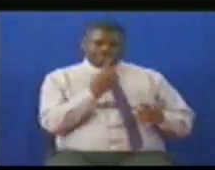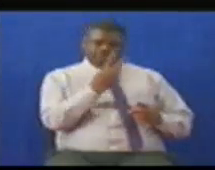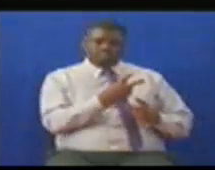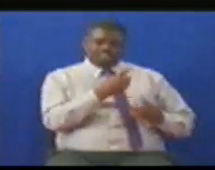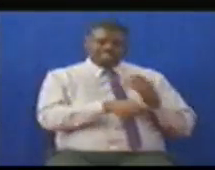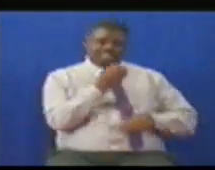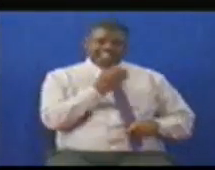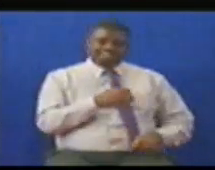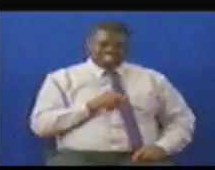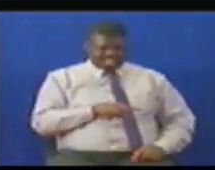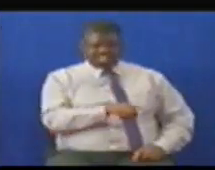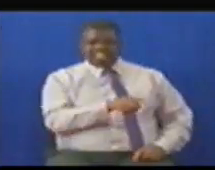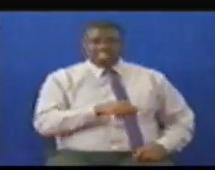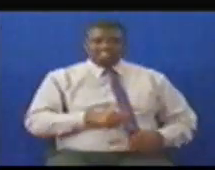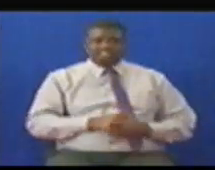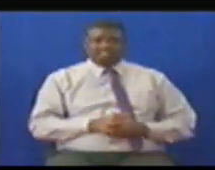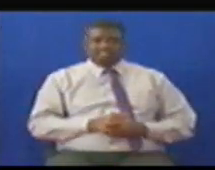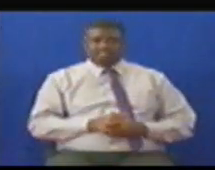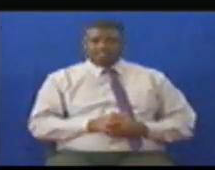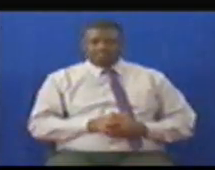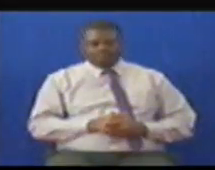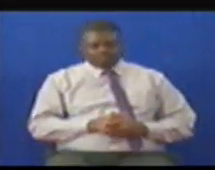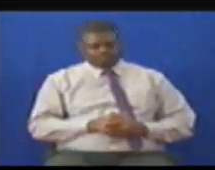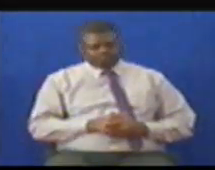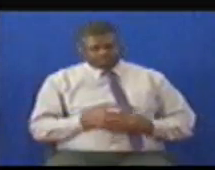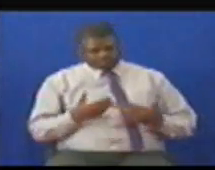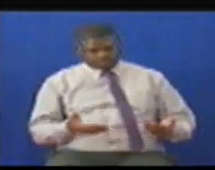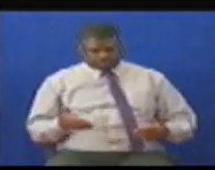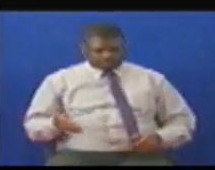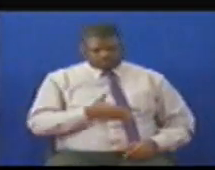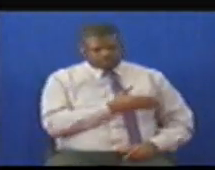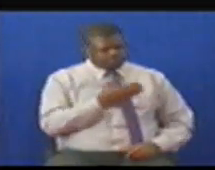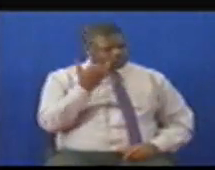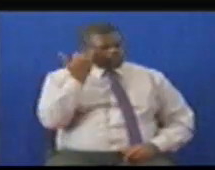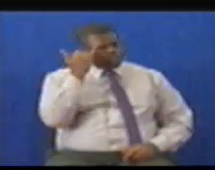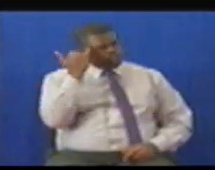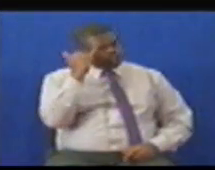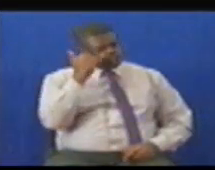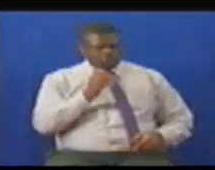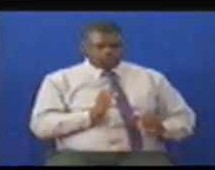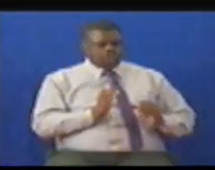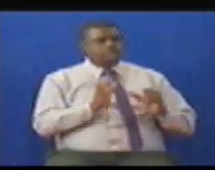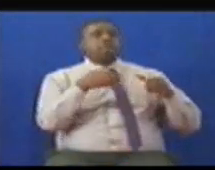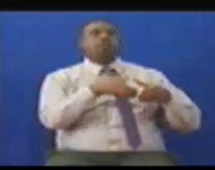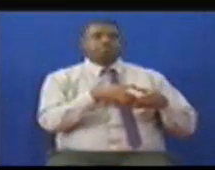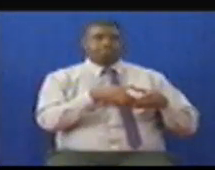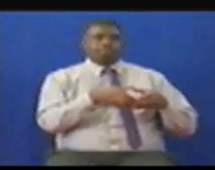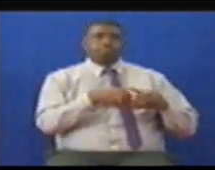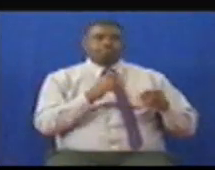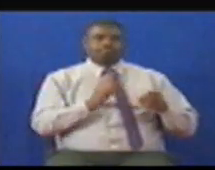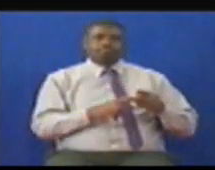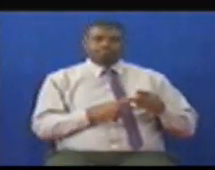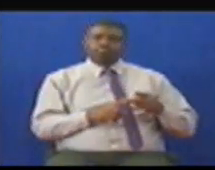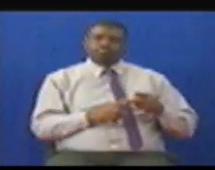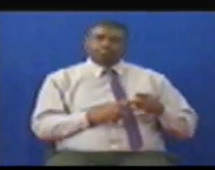taarifa hii. Maoni na ushauri wa kamati. Mheshimiwa Spika, baada ya kupitia taarifa ya ukaguzi za ukaguzi wa miradi ya